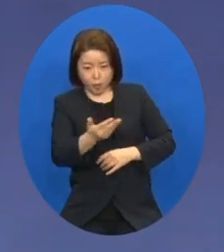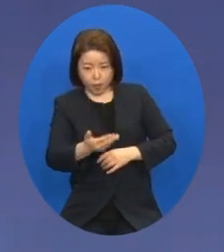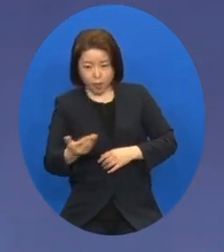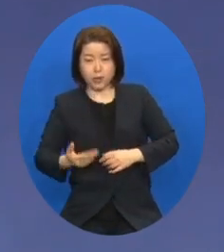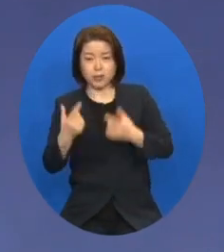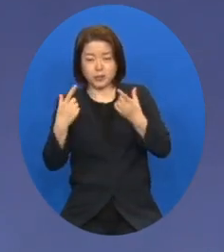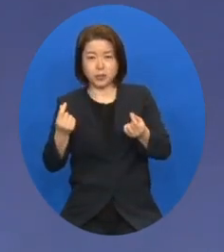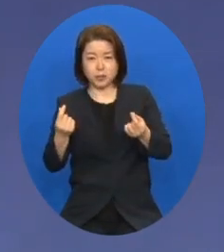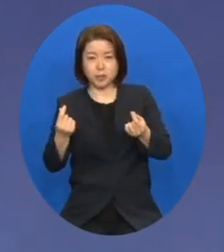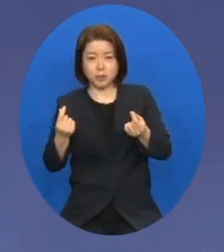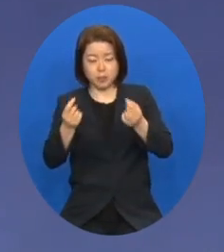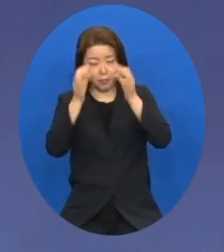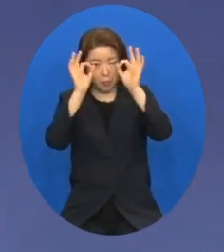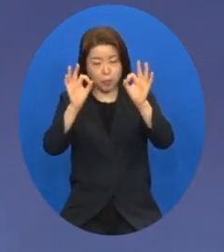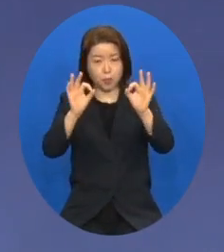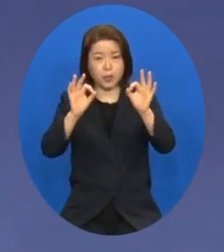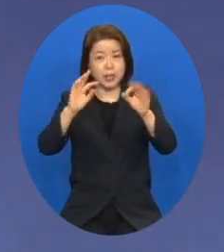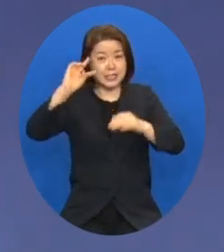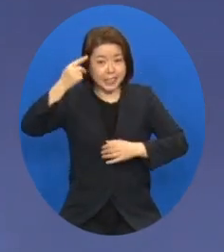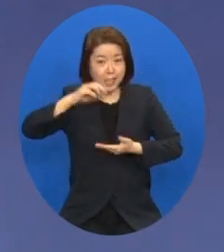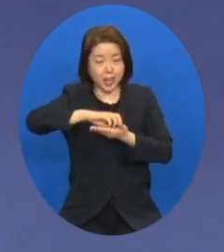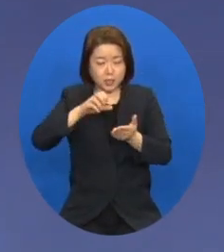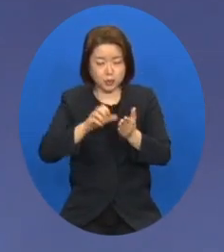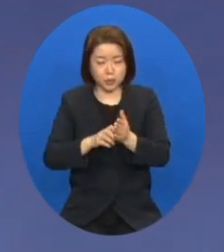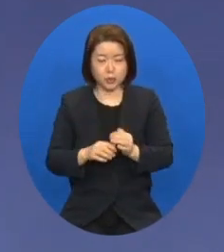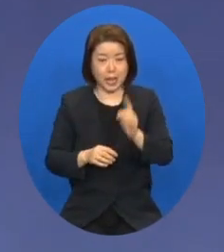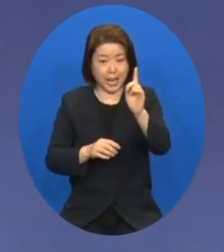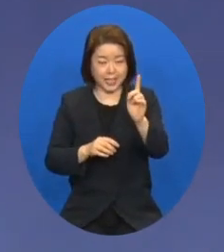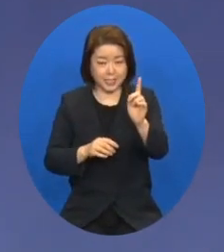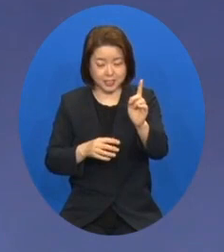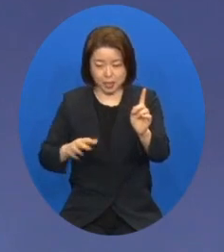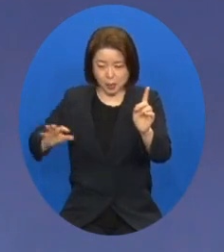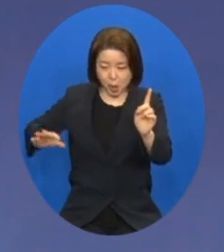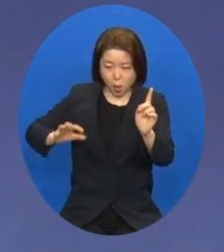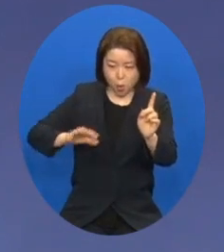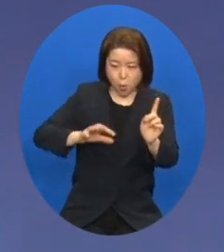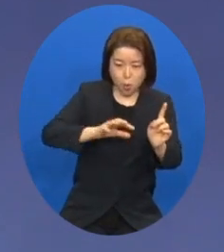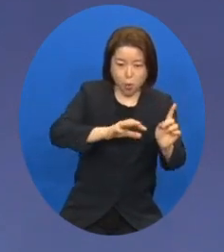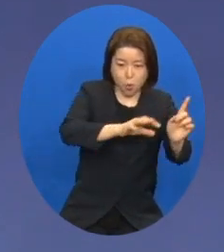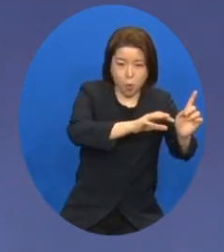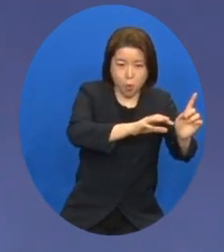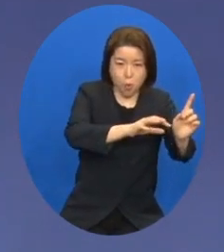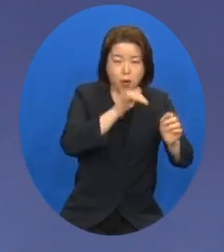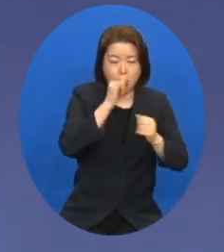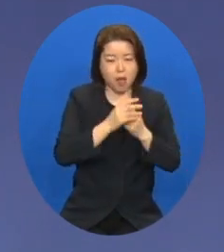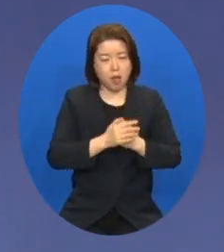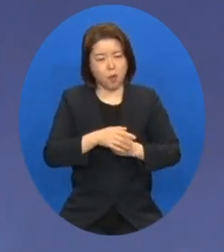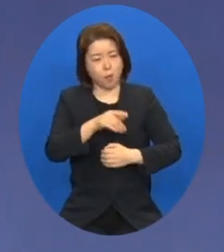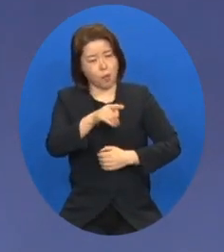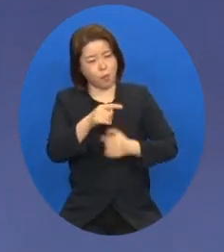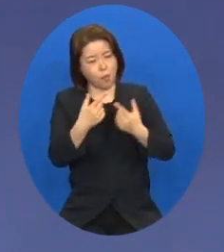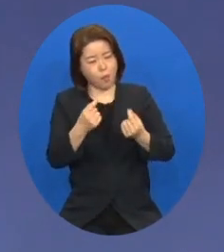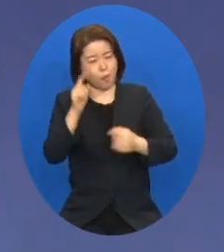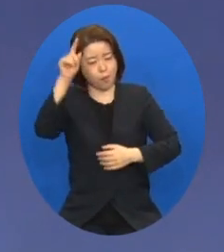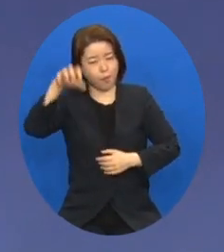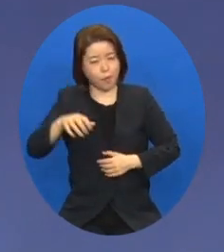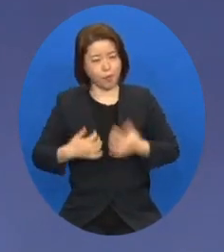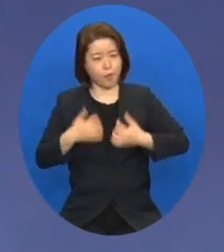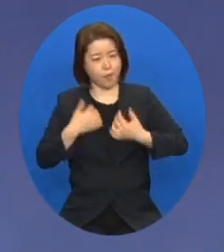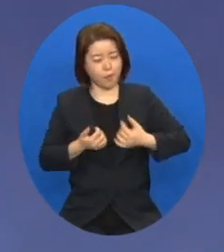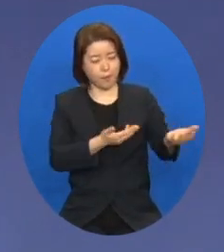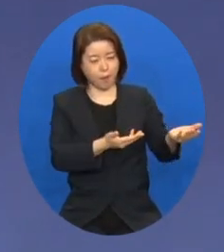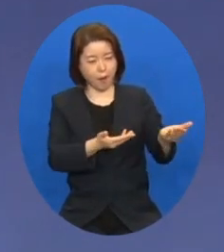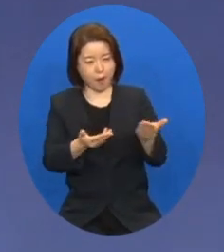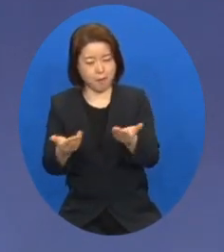엄청난 사람들이 어떤 한 사람을 따라줘 불어오는 겁니다 저렇게 천국에서 환영을